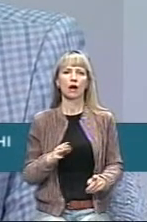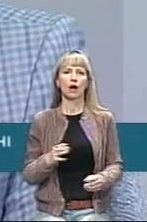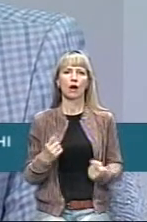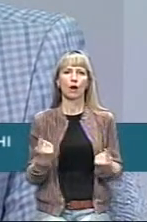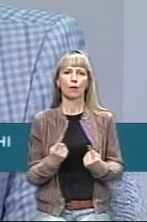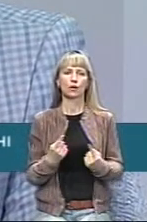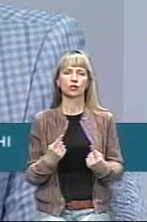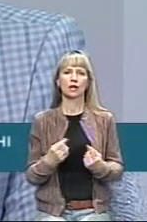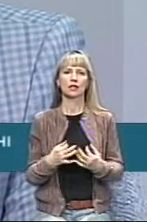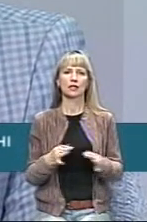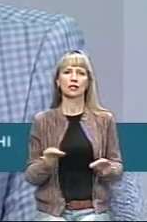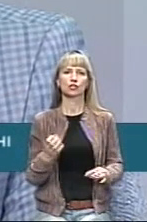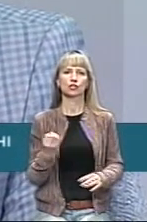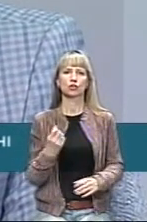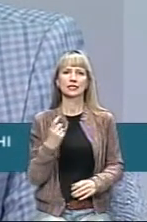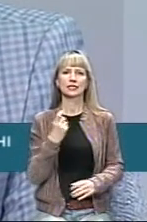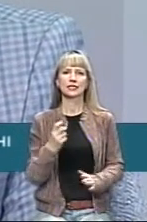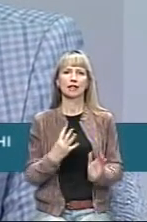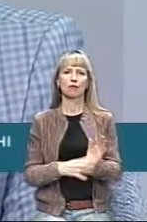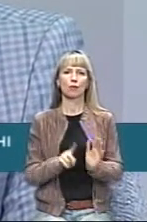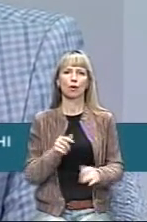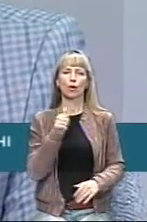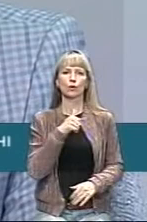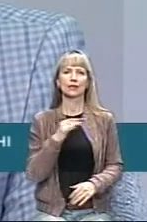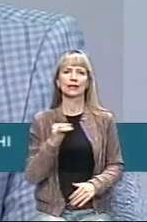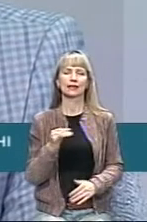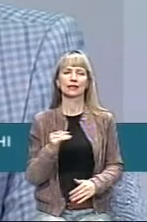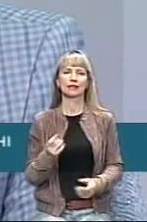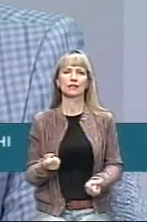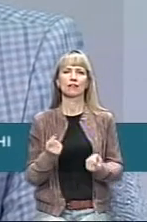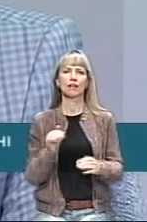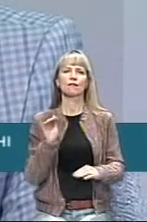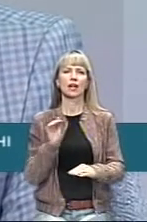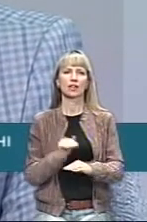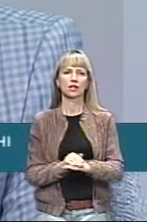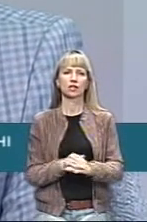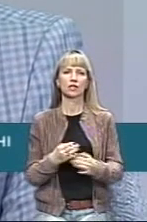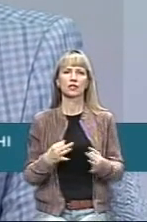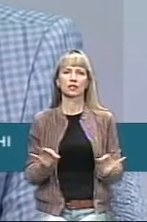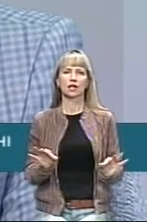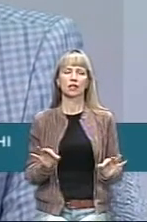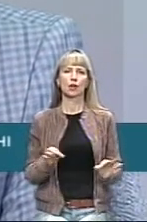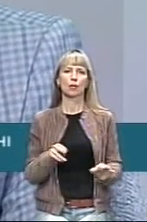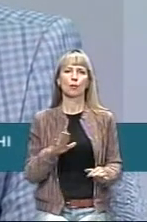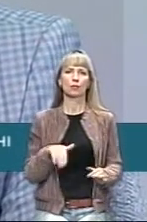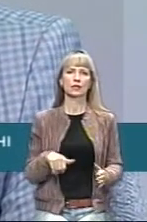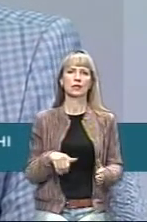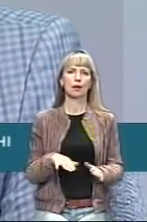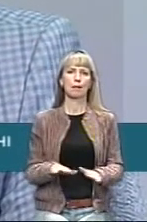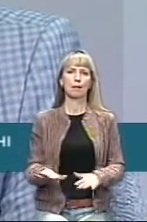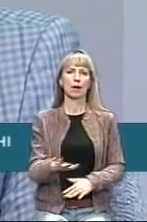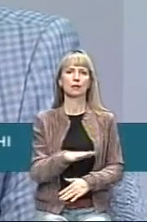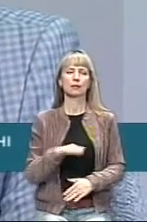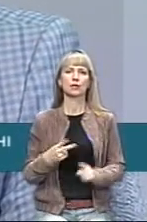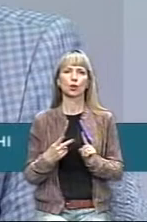ще з 91-го року. І от у нас з'явилася реальна фактична незалежність саме після Майдану. Після